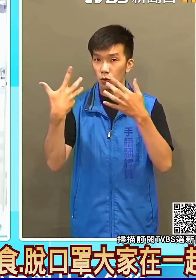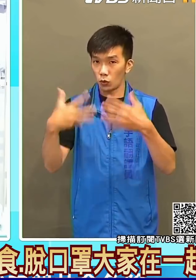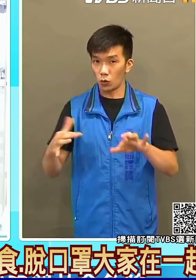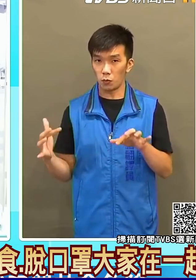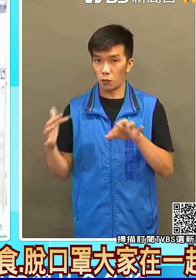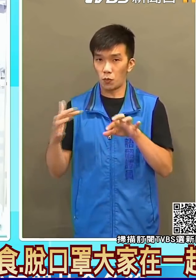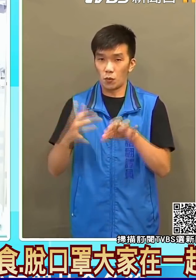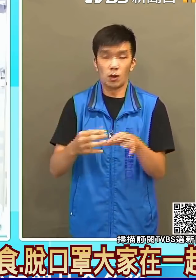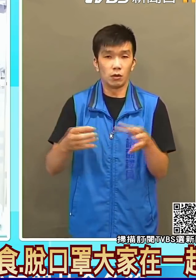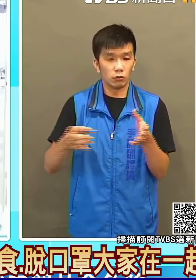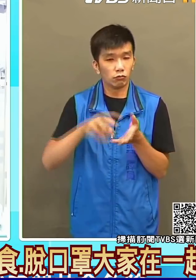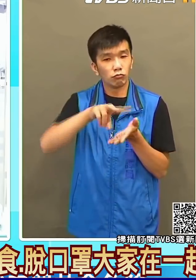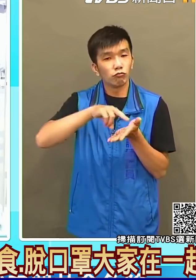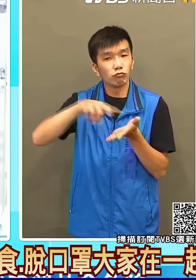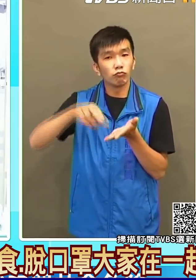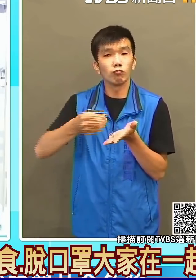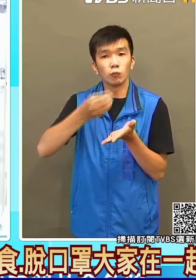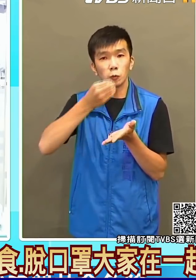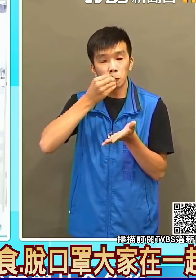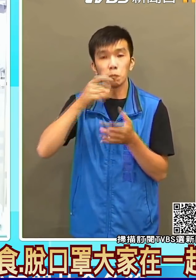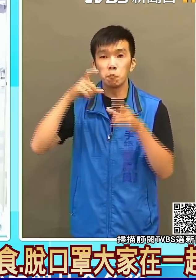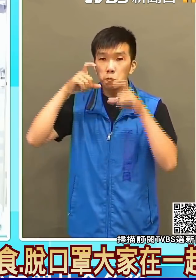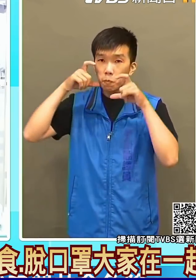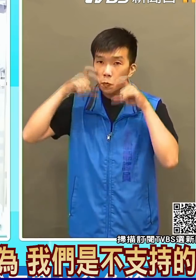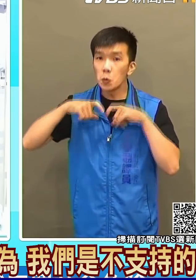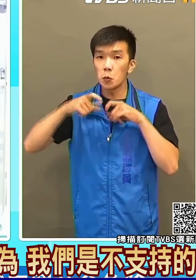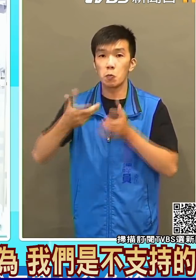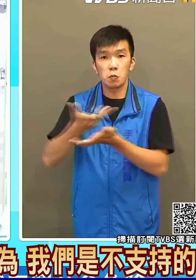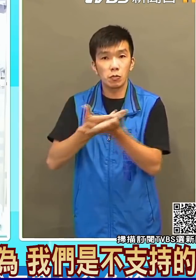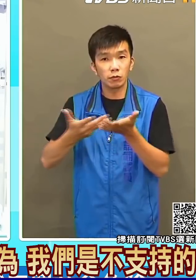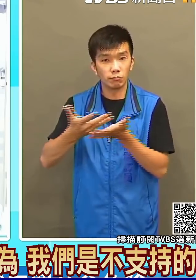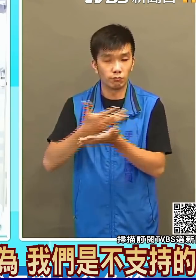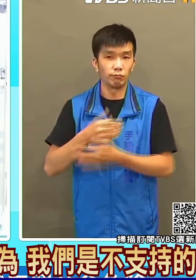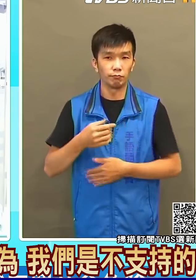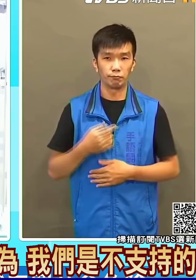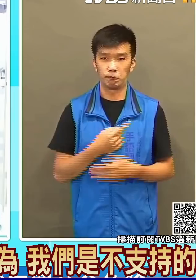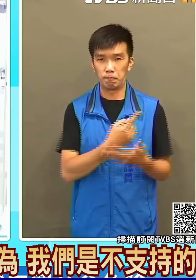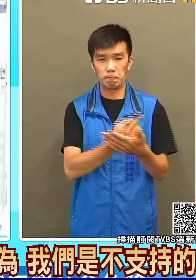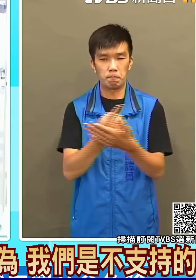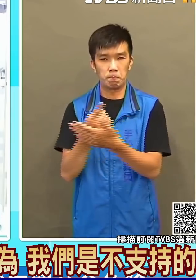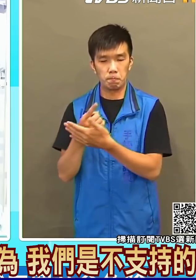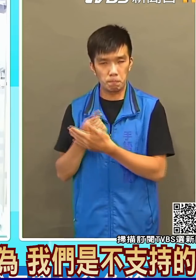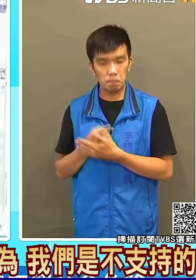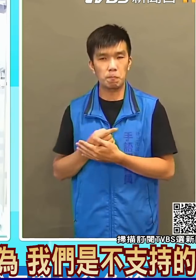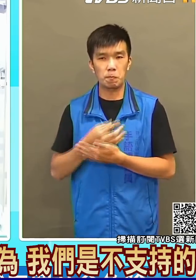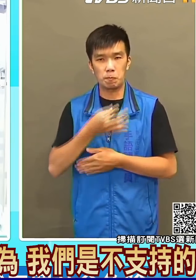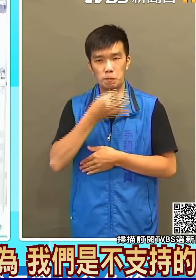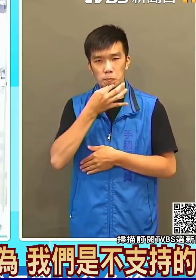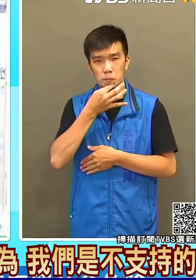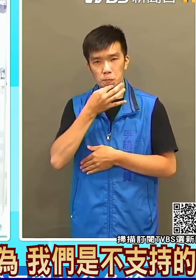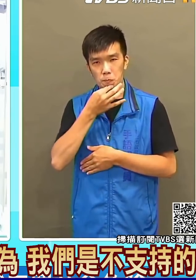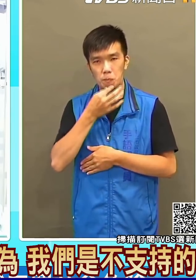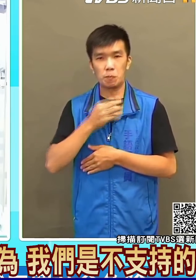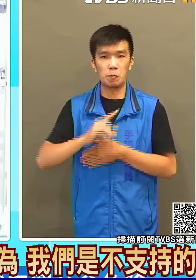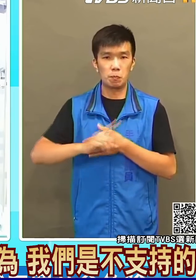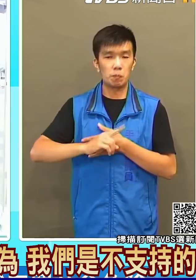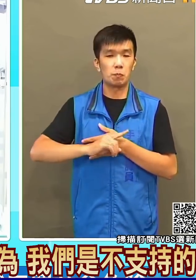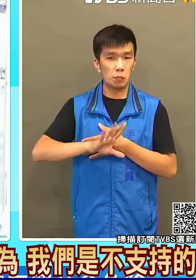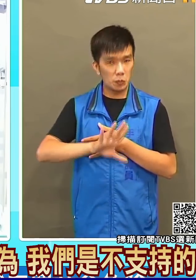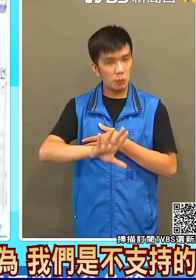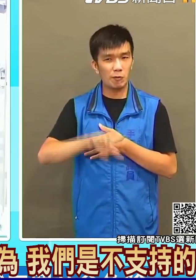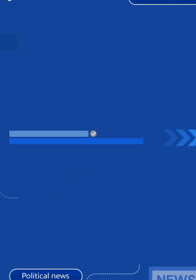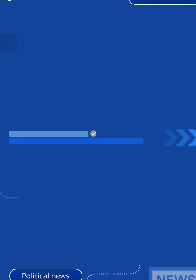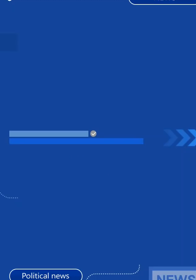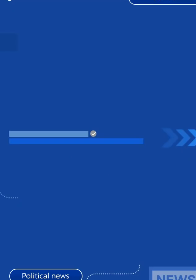识、脱口罩，大家在一起非常危险的传播行为，我们是不支持